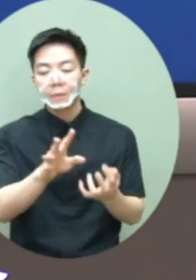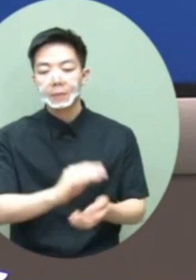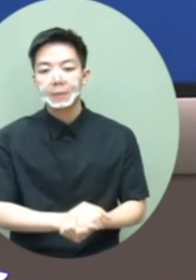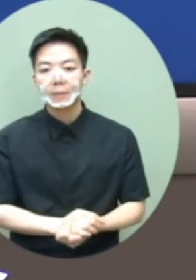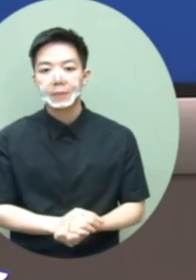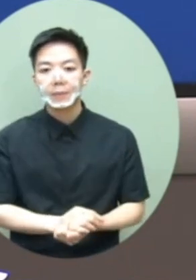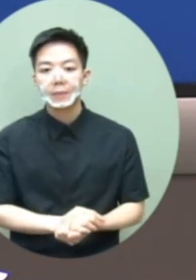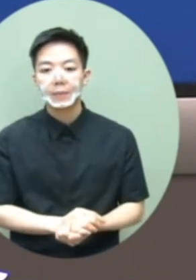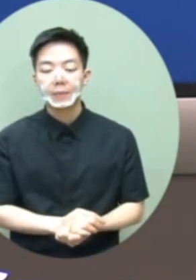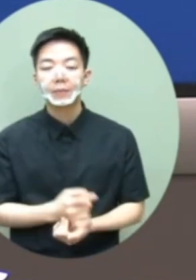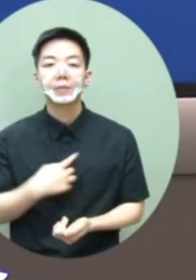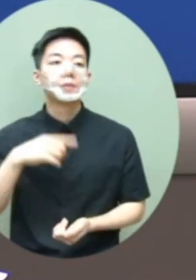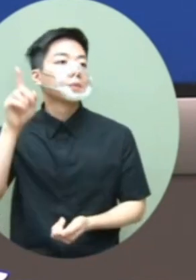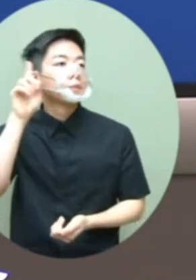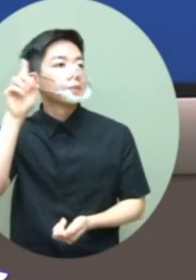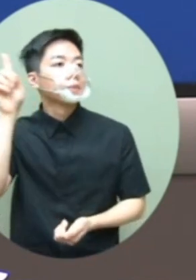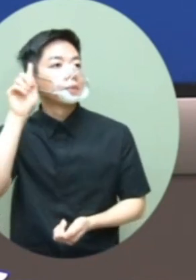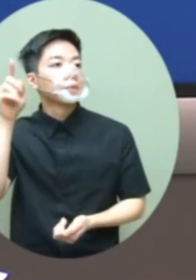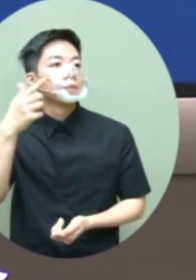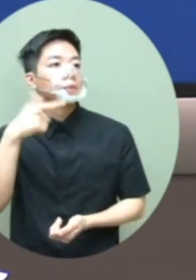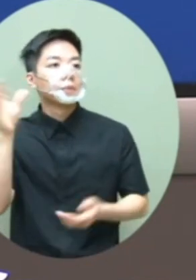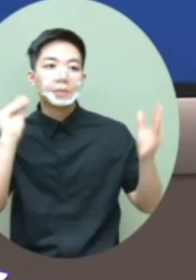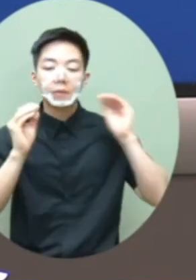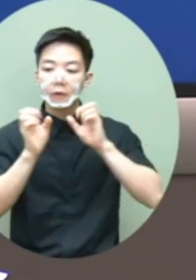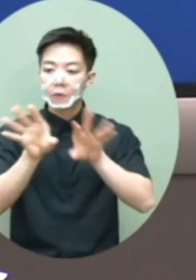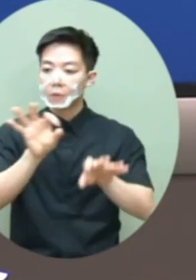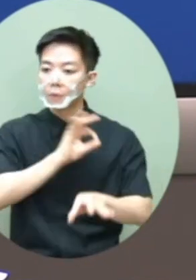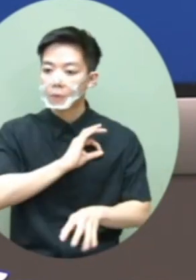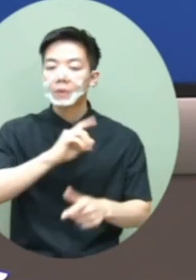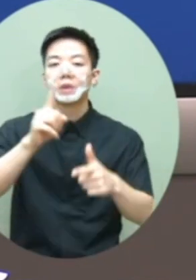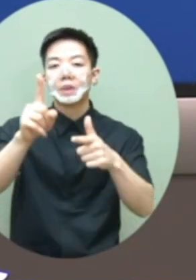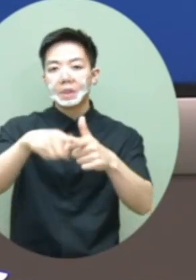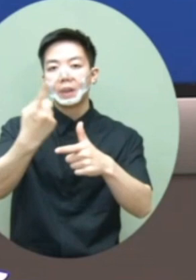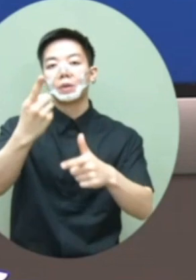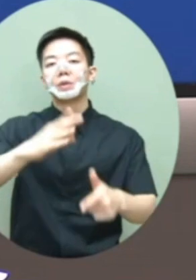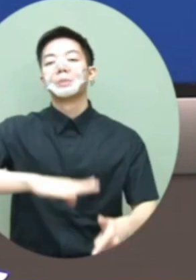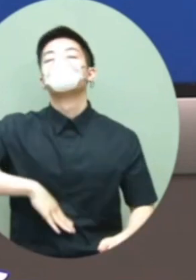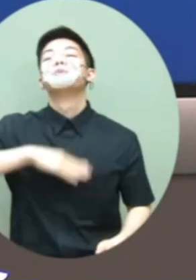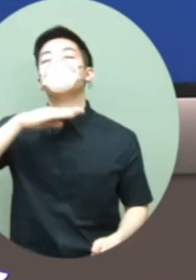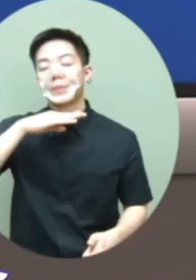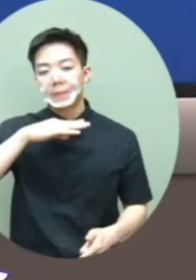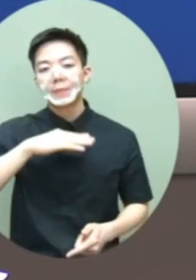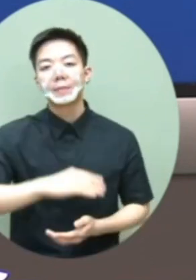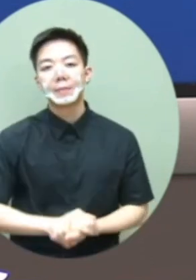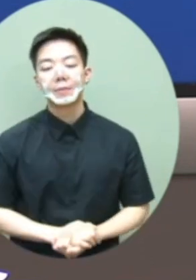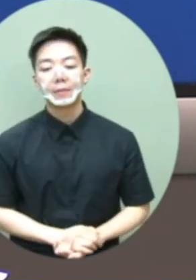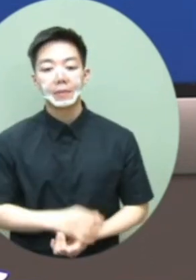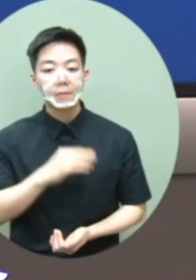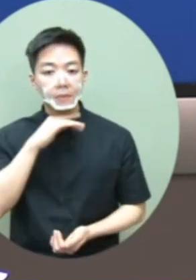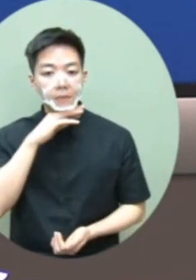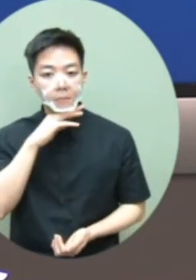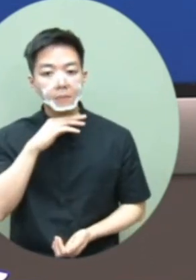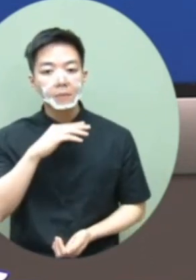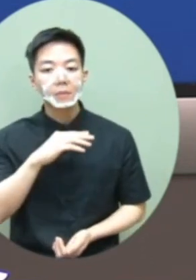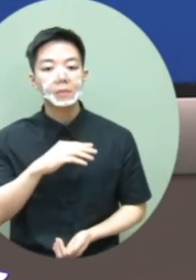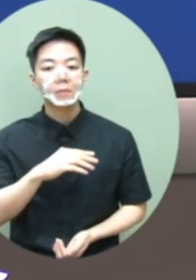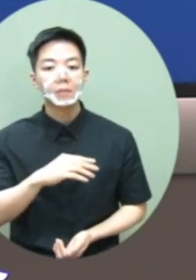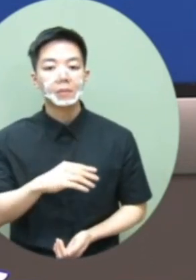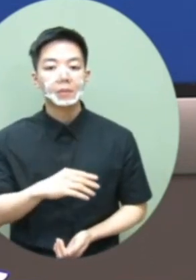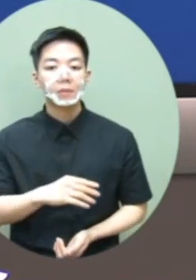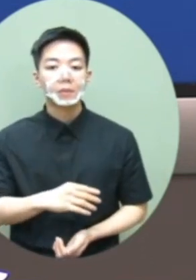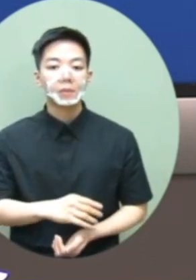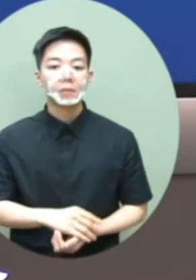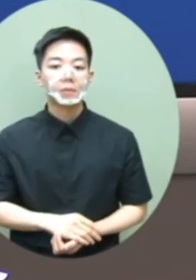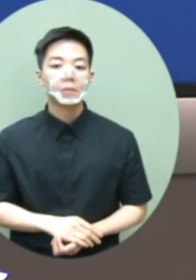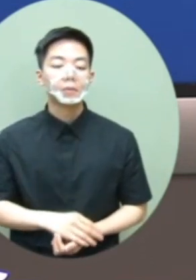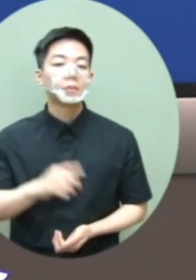個每日嘅發布會咧，就係足足一個月啦。咁咧就如果我哋嘅數字下降到